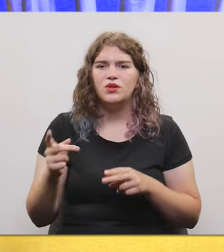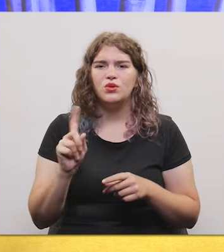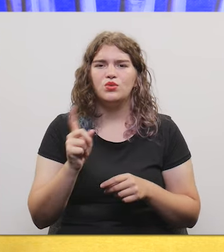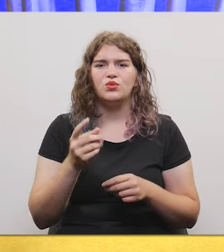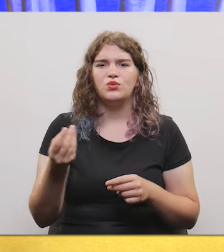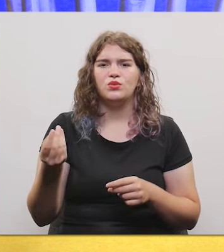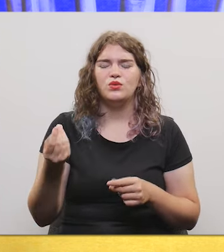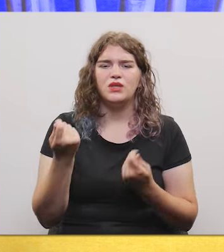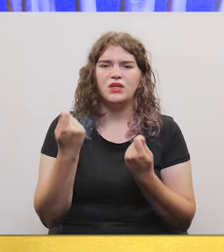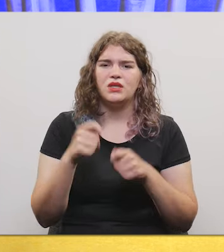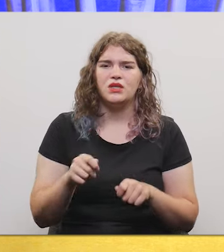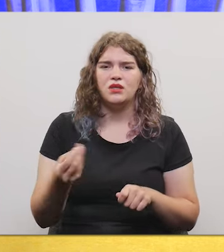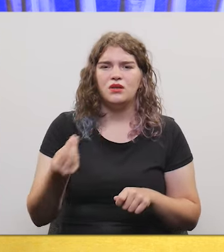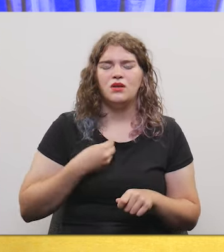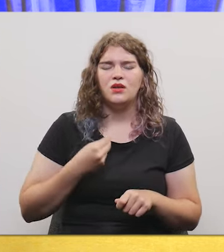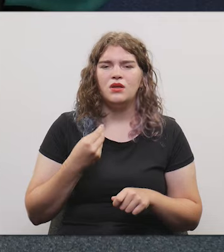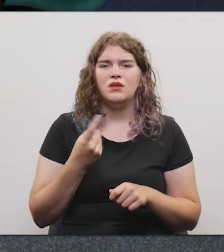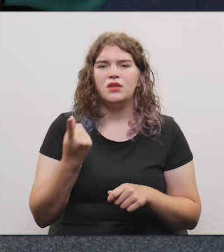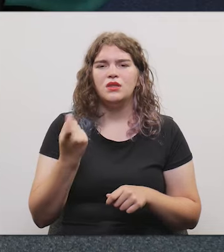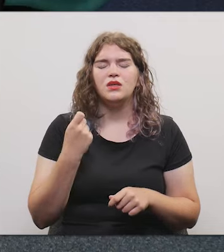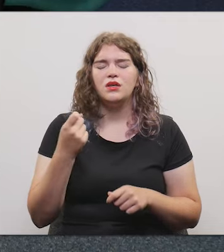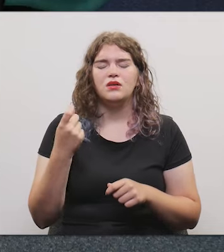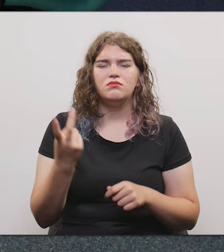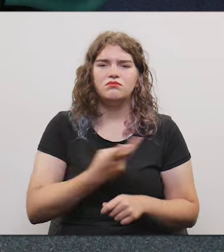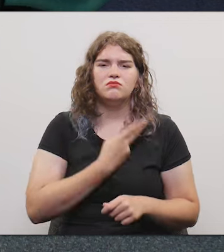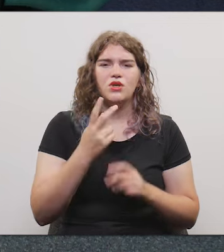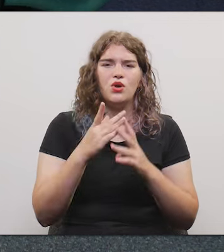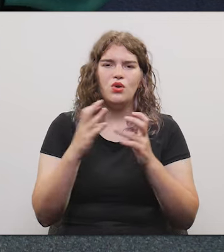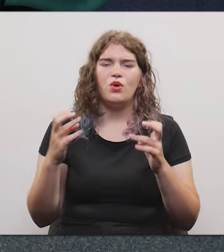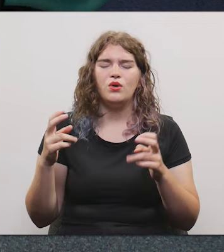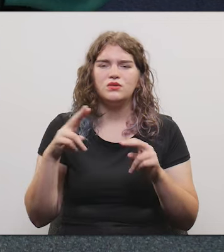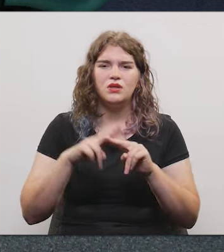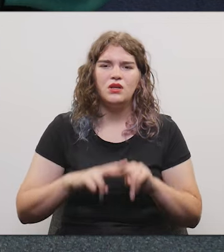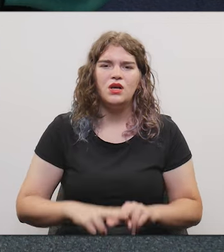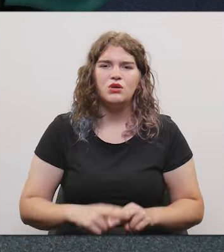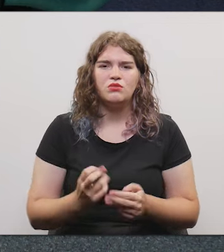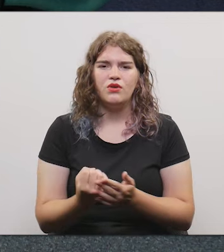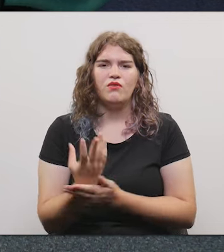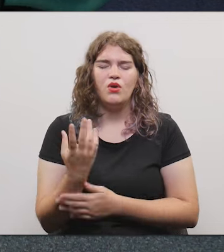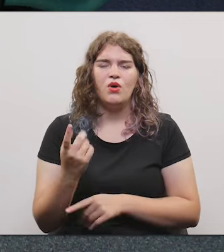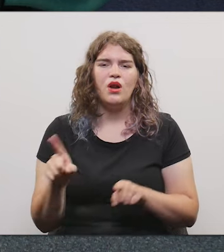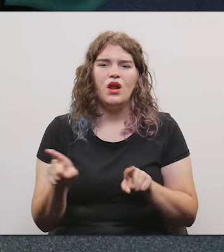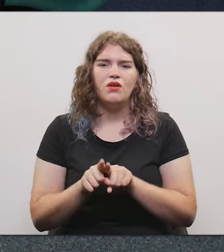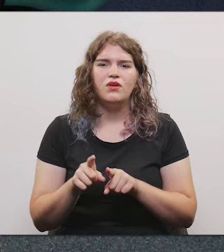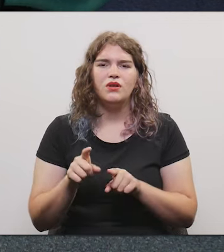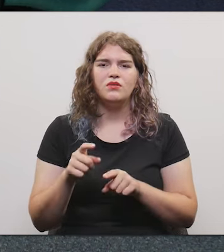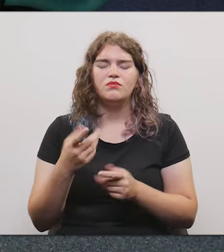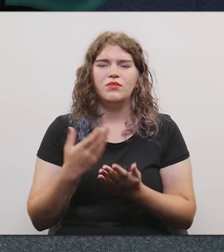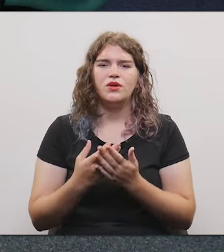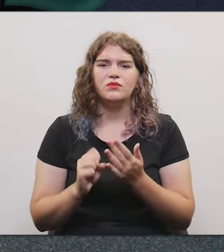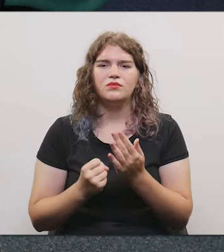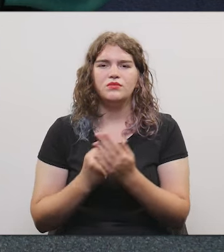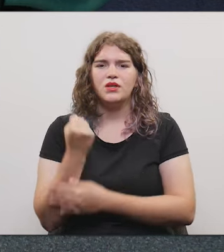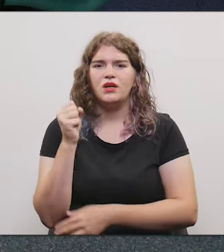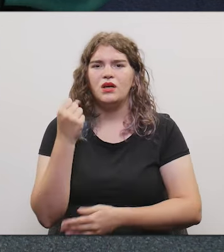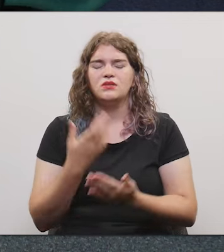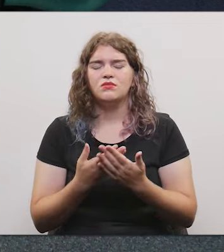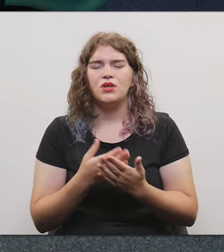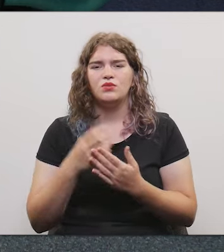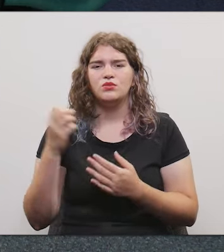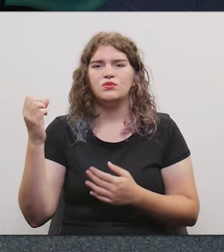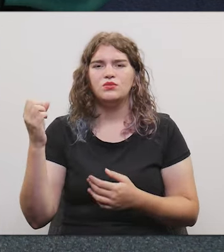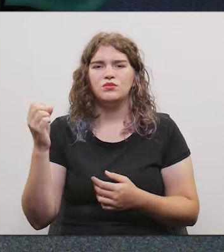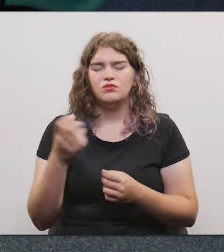dumnezeiesc. Nu ni-l închide nouă. Din mândri nori să-l lași pe flori, ca toate către soare